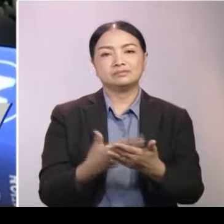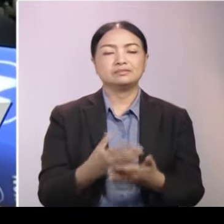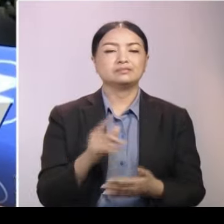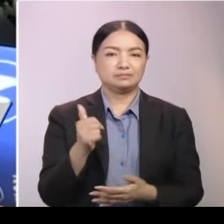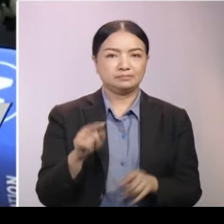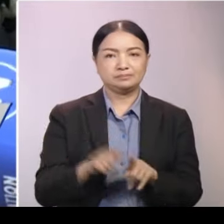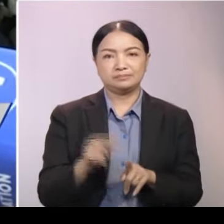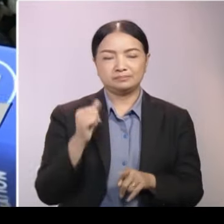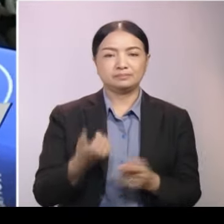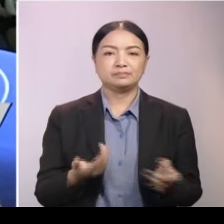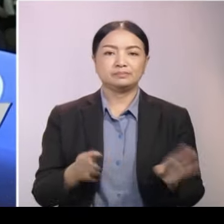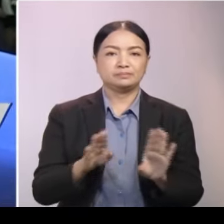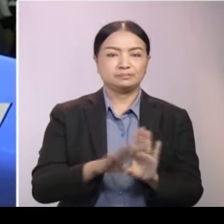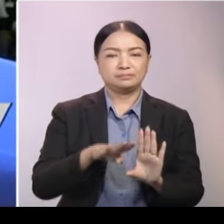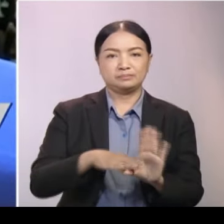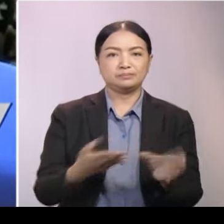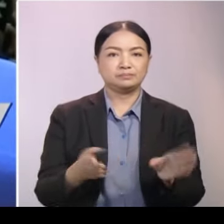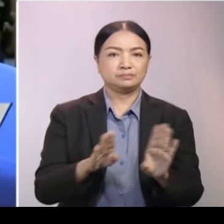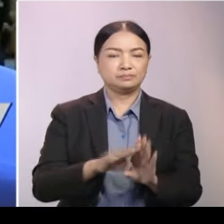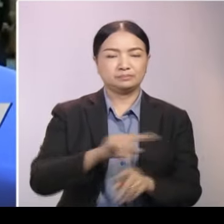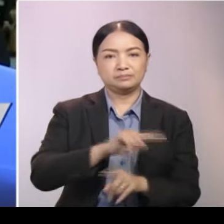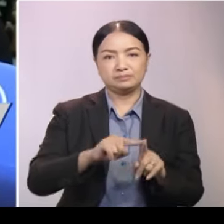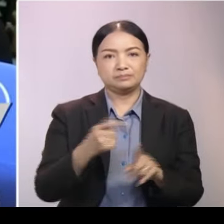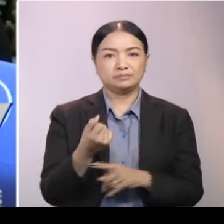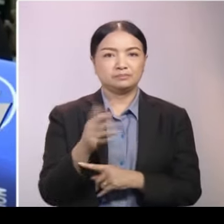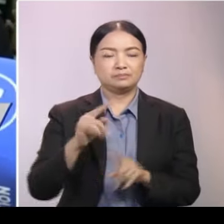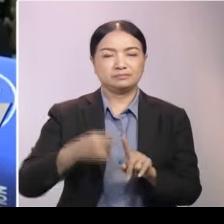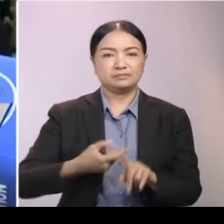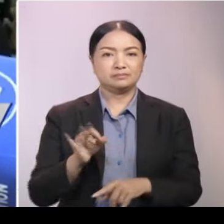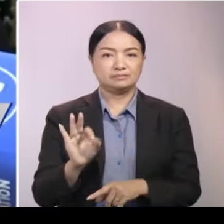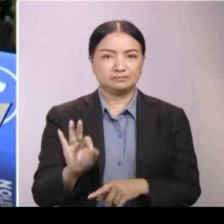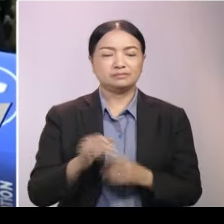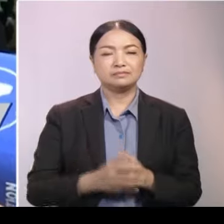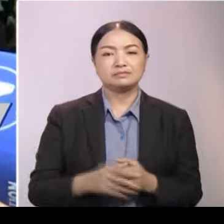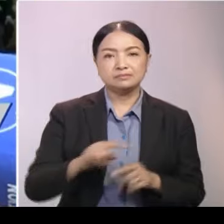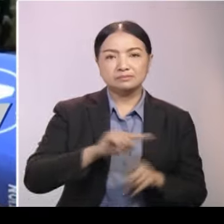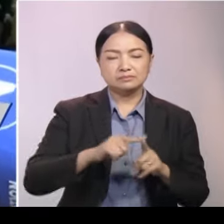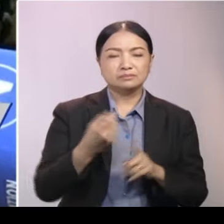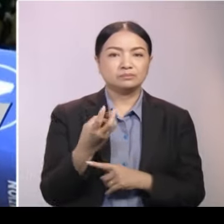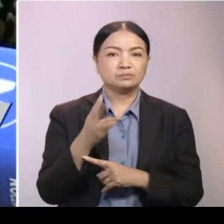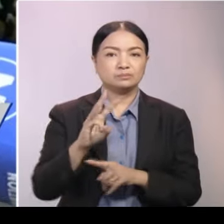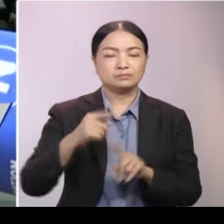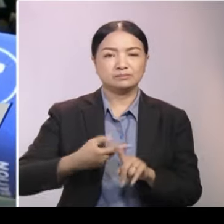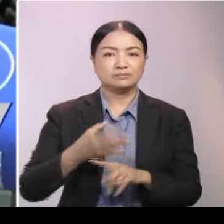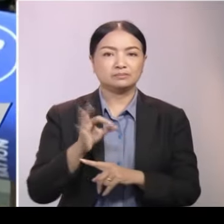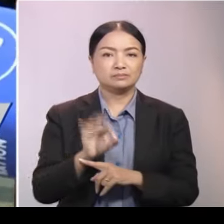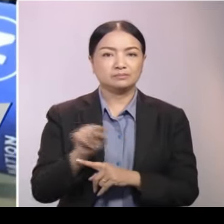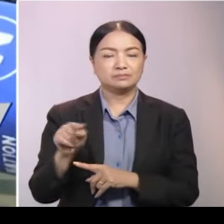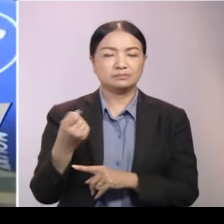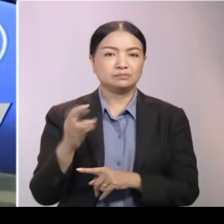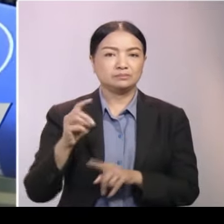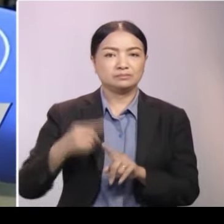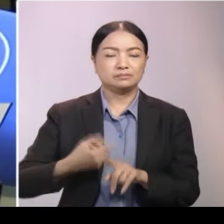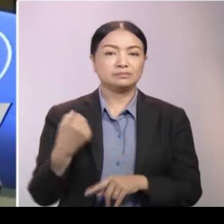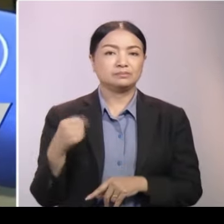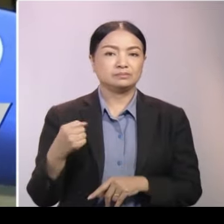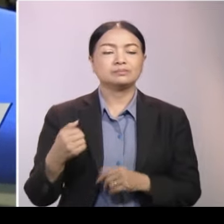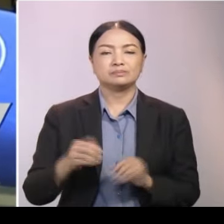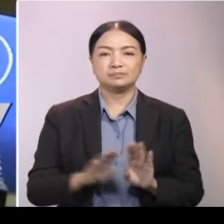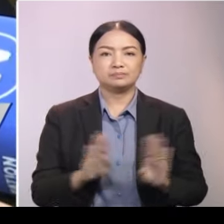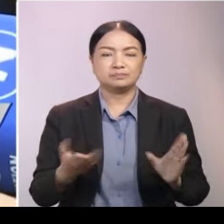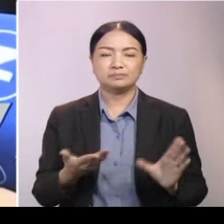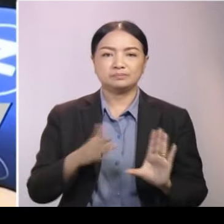ปิดรับการลงทะเบียนกลุ่มสมาร์ทโฟนในวันที่15กันยายนนี้และในวันที่16กันยายนถึง16ตุลาคมนี้จ